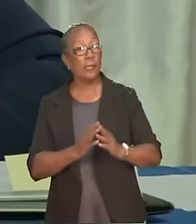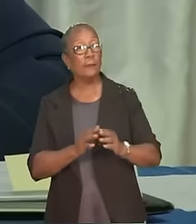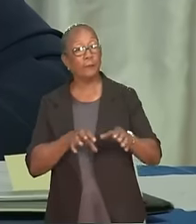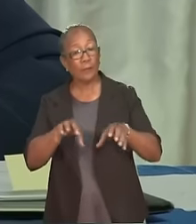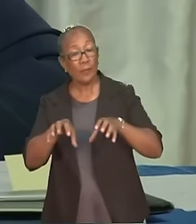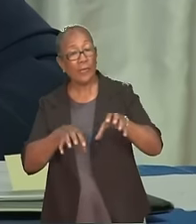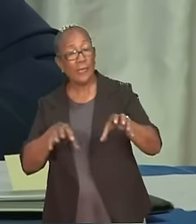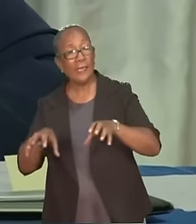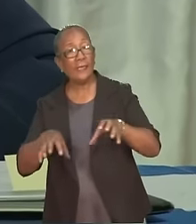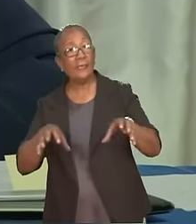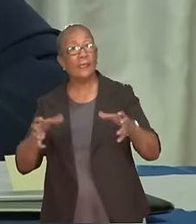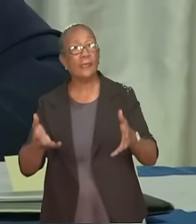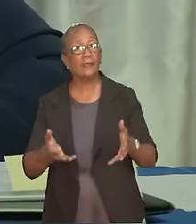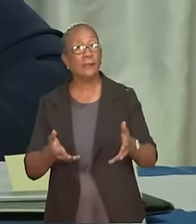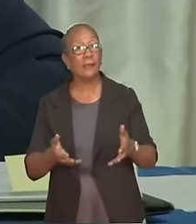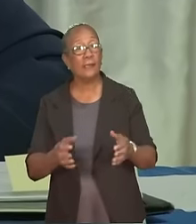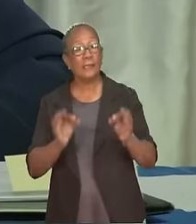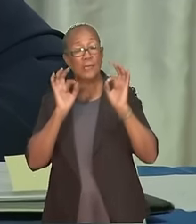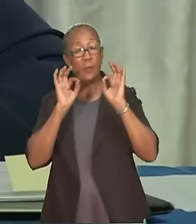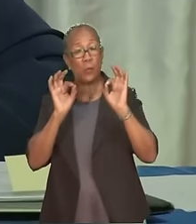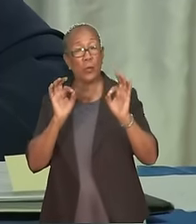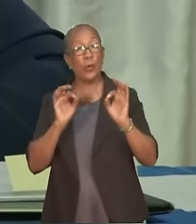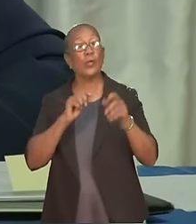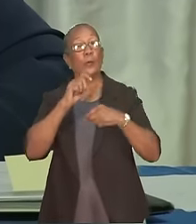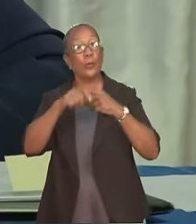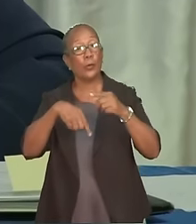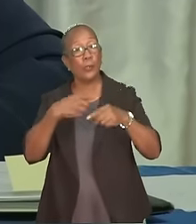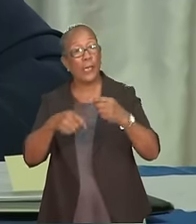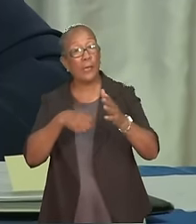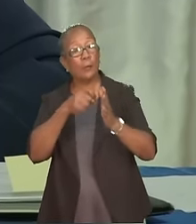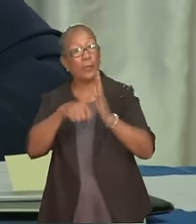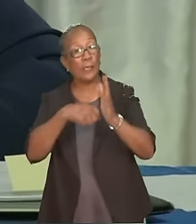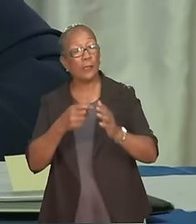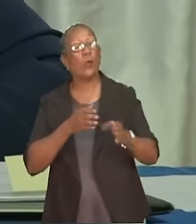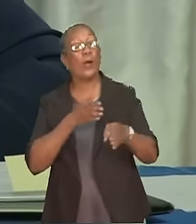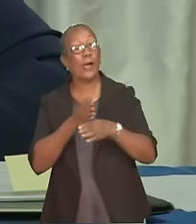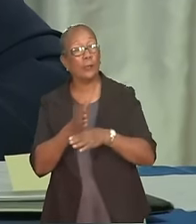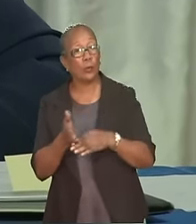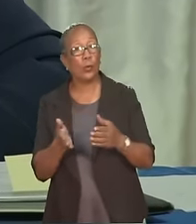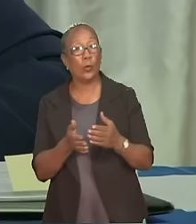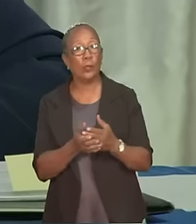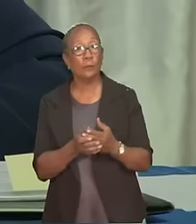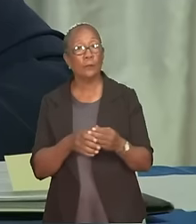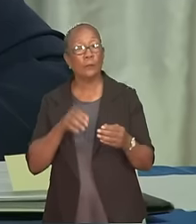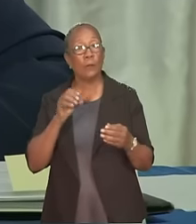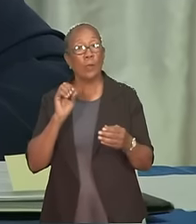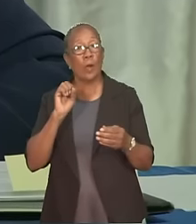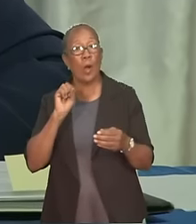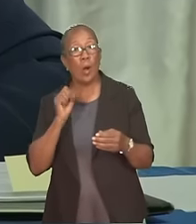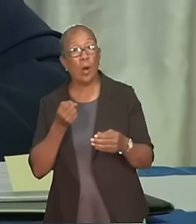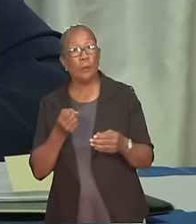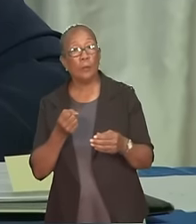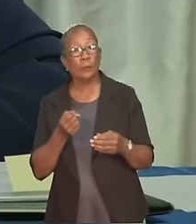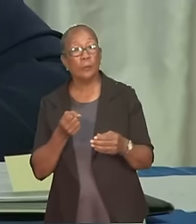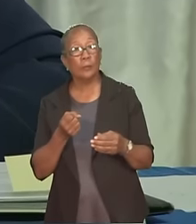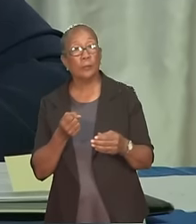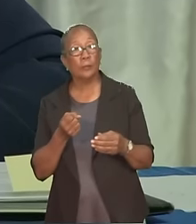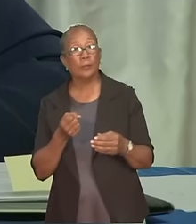beperking die ze hebben. Het zijn allemaal mooie projecten. We gaan door. Er komt nog ook een optopping op de funding